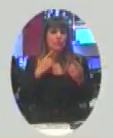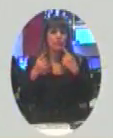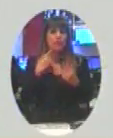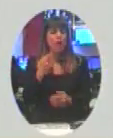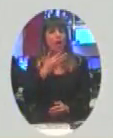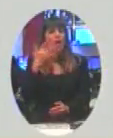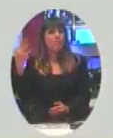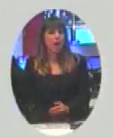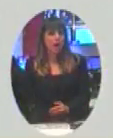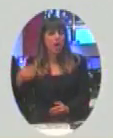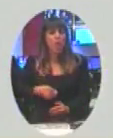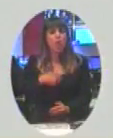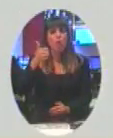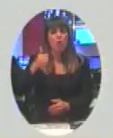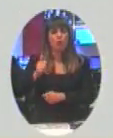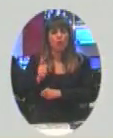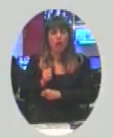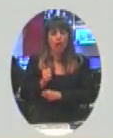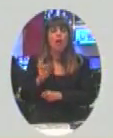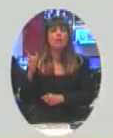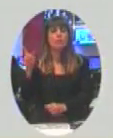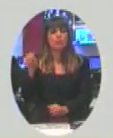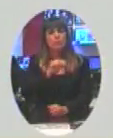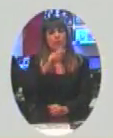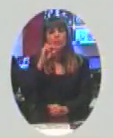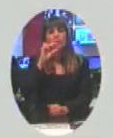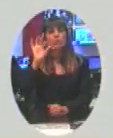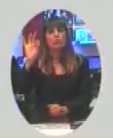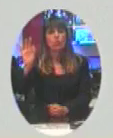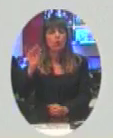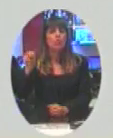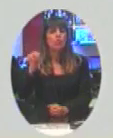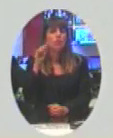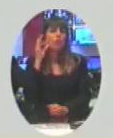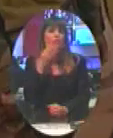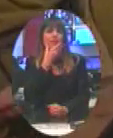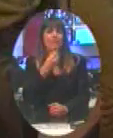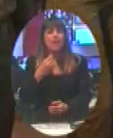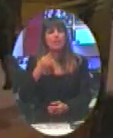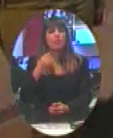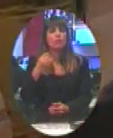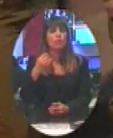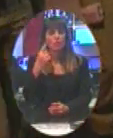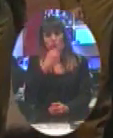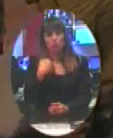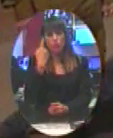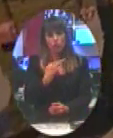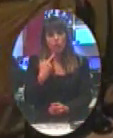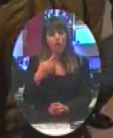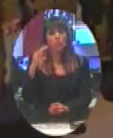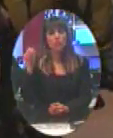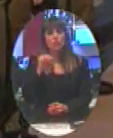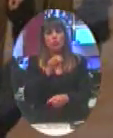אכ"א, הנוגעת להתבטאויות שלו ביחס למושג אשת יפת תואר, הנוגעת לשבועות מלחמה, עמדתו בנוגע לשירת